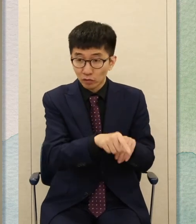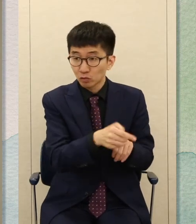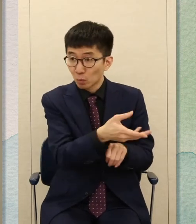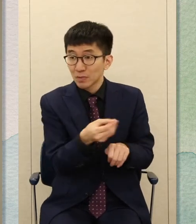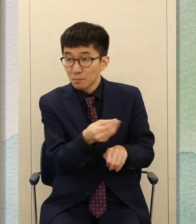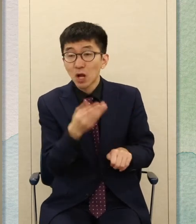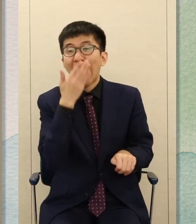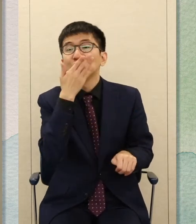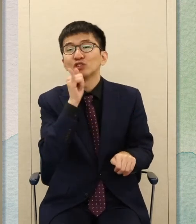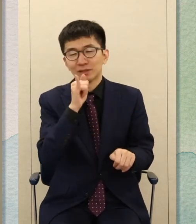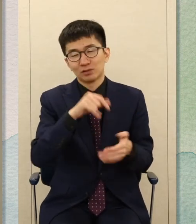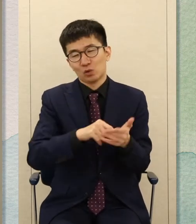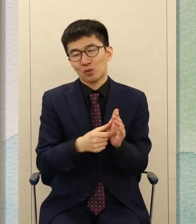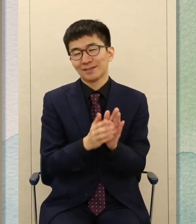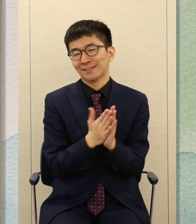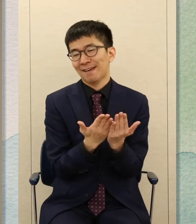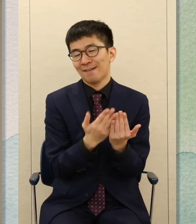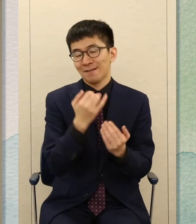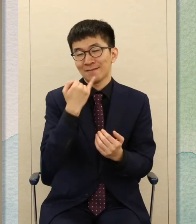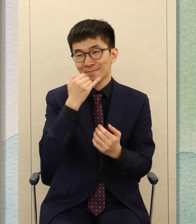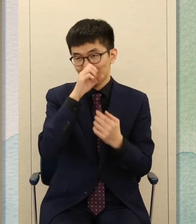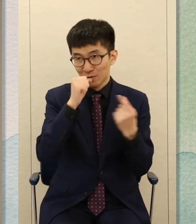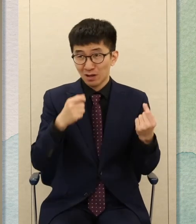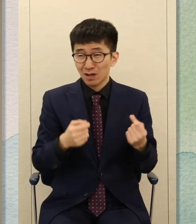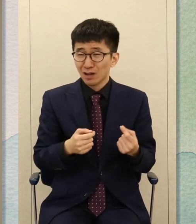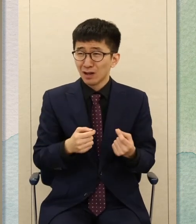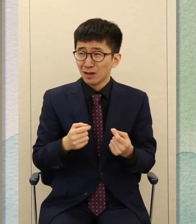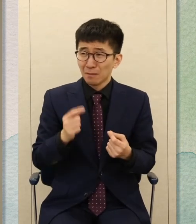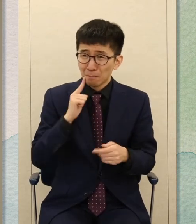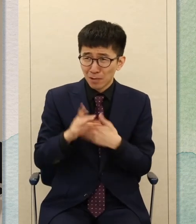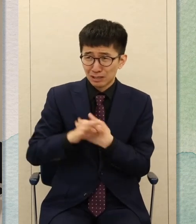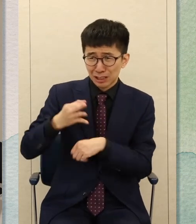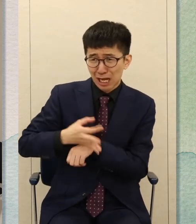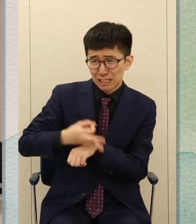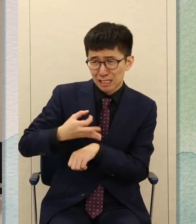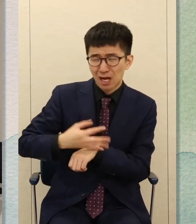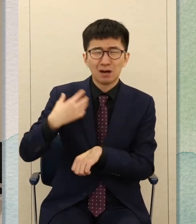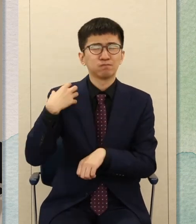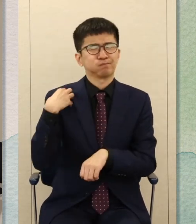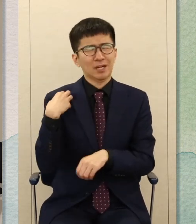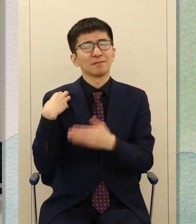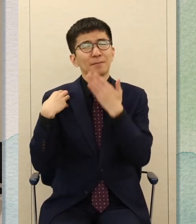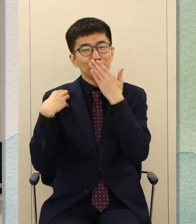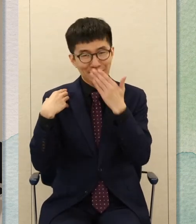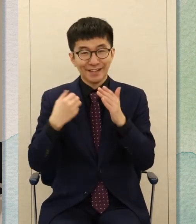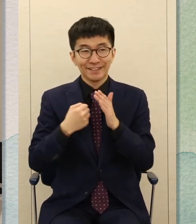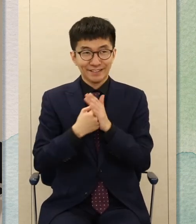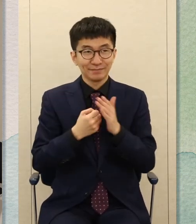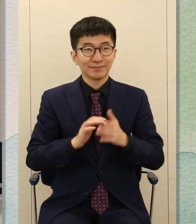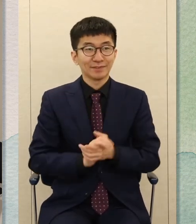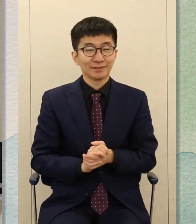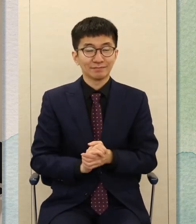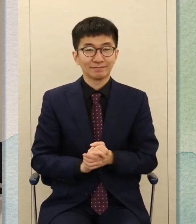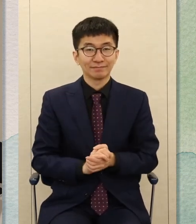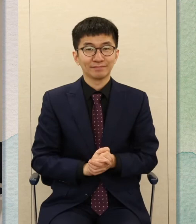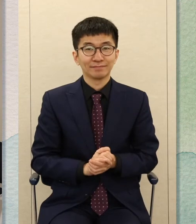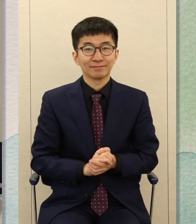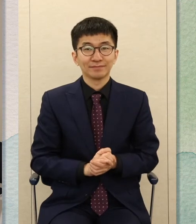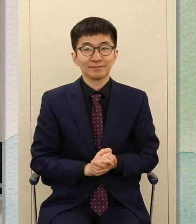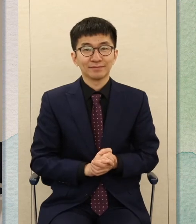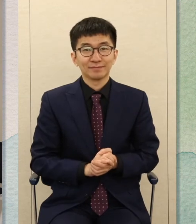같이 읽히는 게 참 좋고요. 그렇지 않으면 또 책을 사는 부담도 되게 크니까요. 그래서 그런 구하기 쉬운 책이어야 될 것